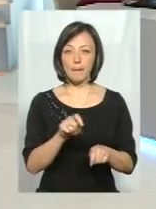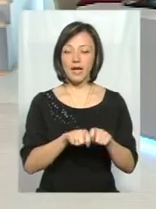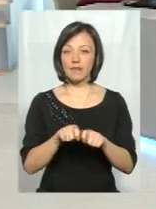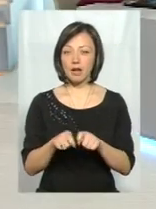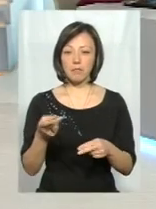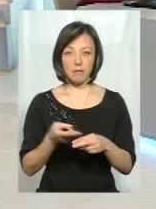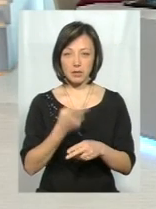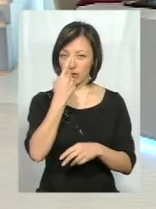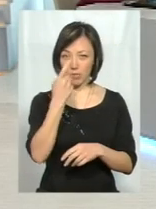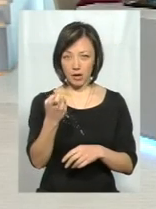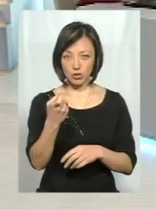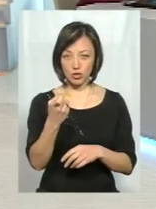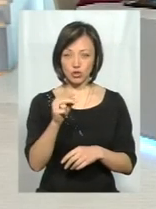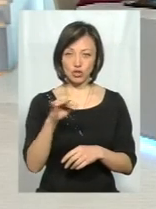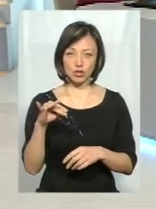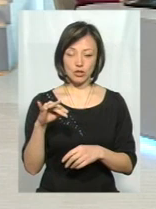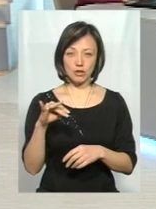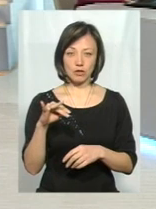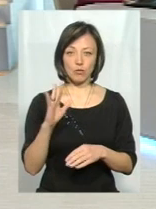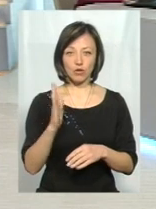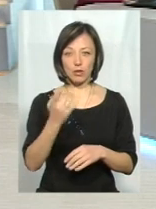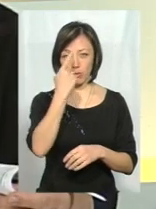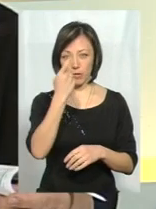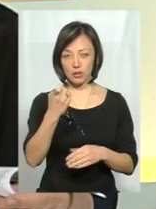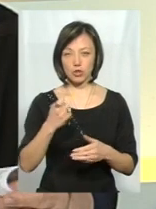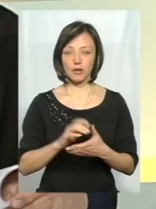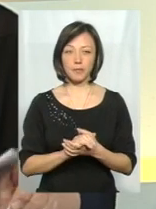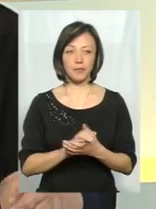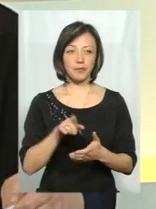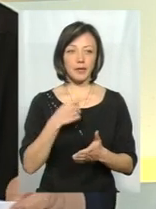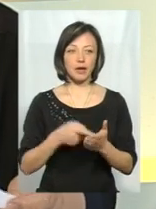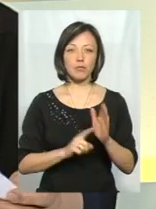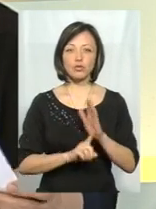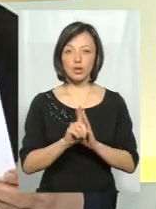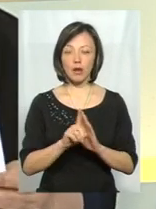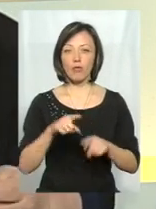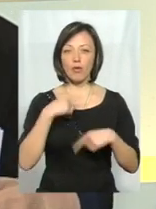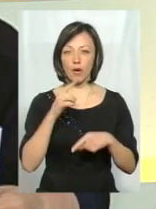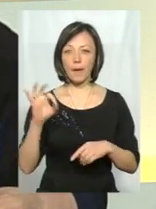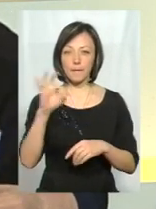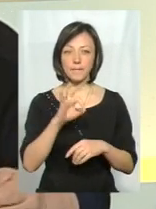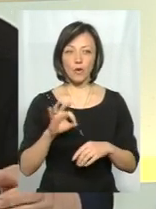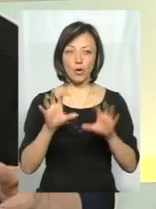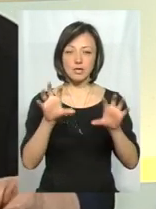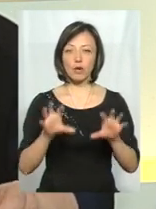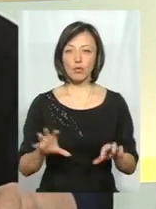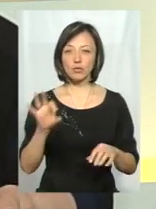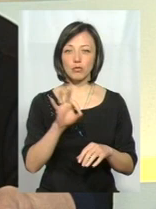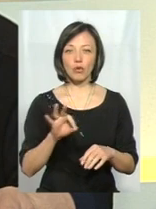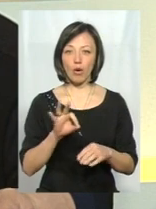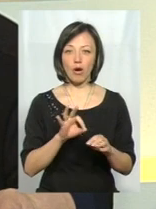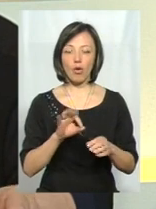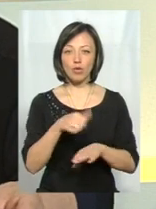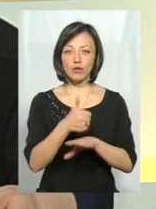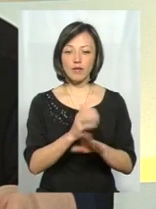перевірятимете без попередження, чи все ж таки будете попереджати? Ну це вже ми починаємо в деякій мірі говорити про закон і про його ключові